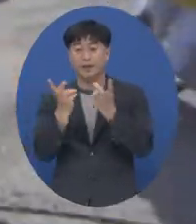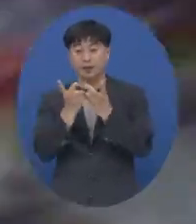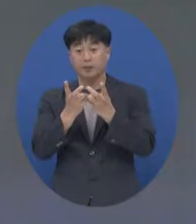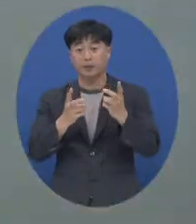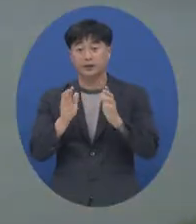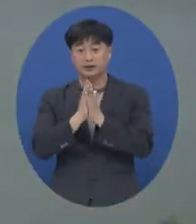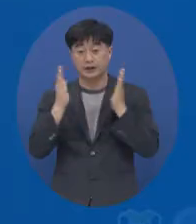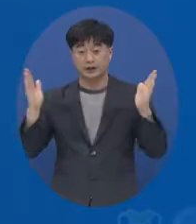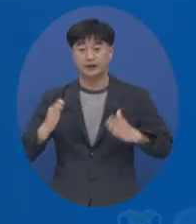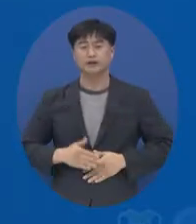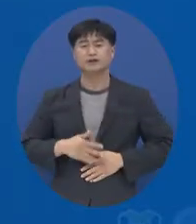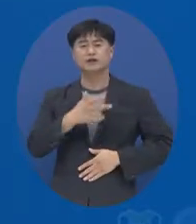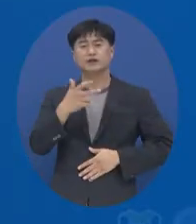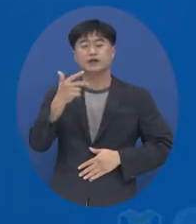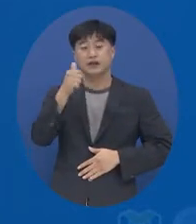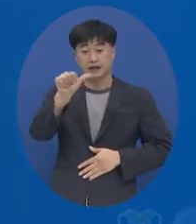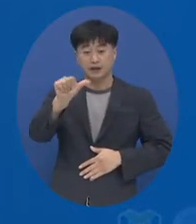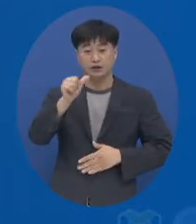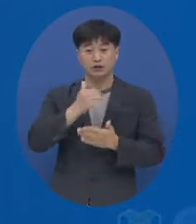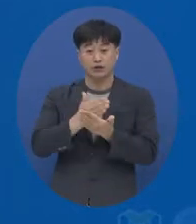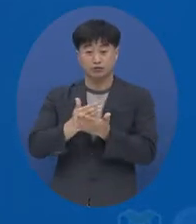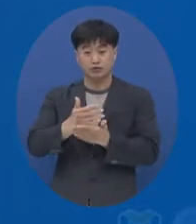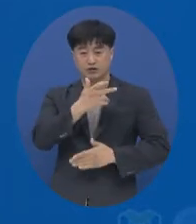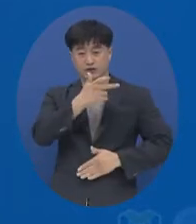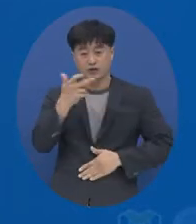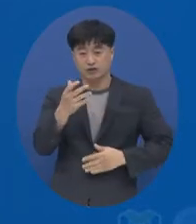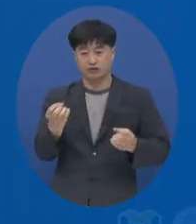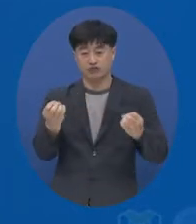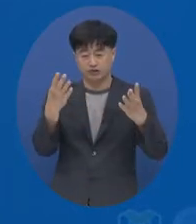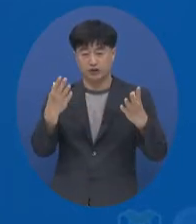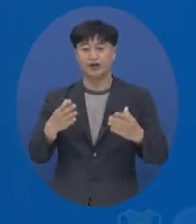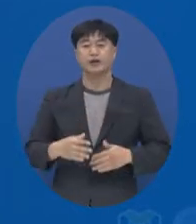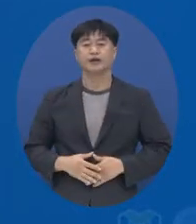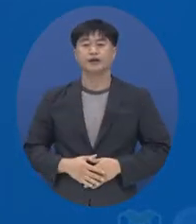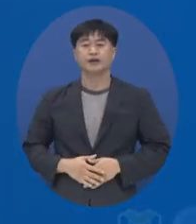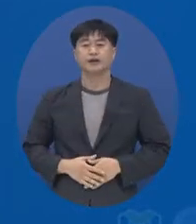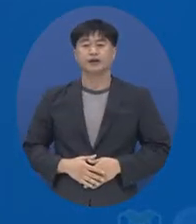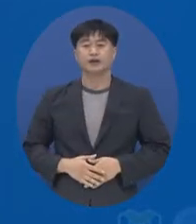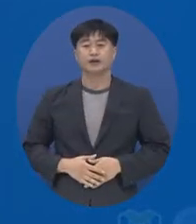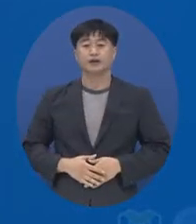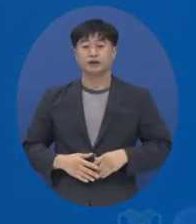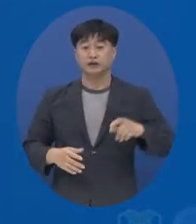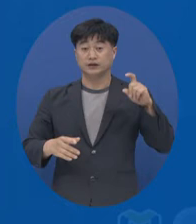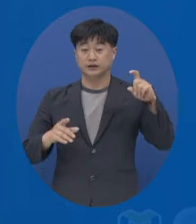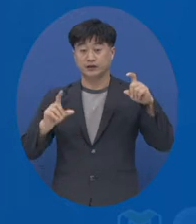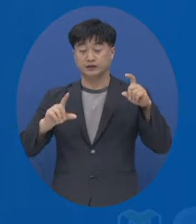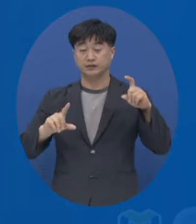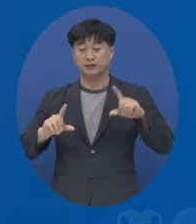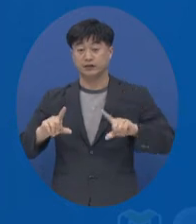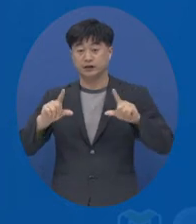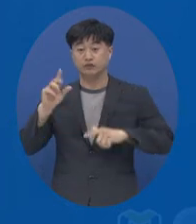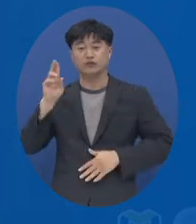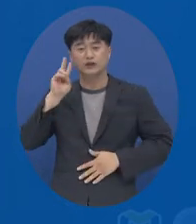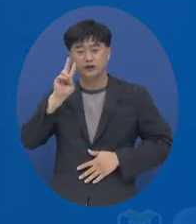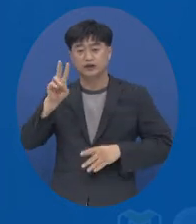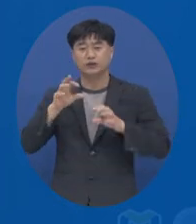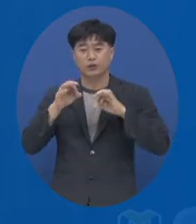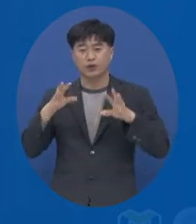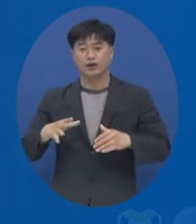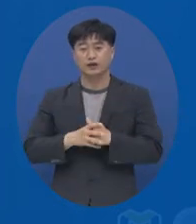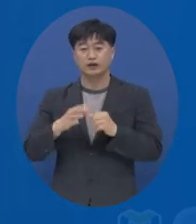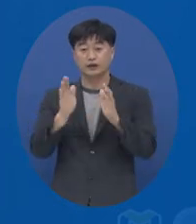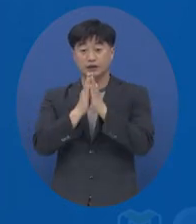찾아옵니다 크게 5개의 굵직한 행사로 구성돼 있고 10일부터 이틀간 열립니다